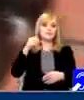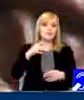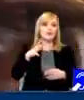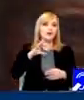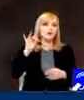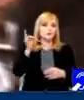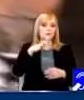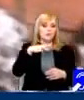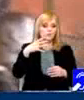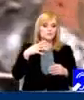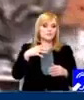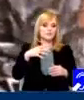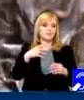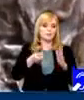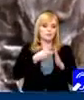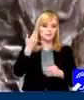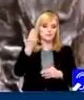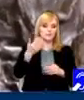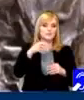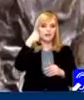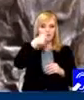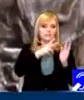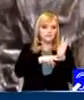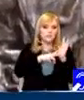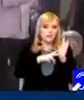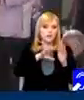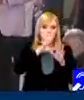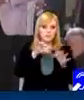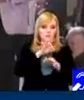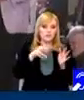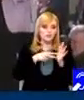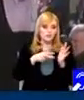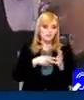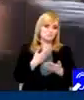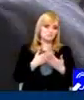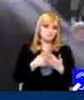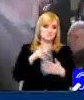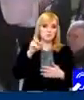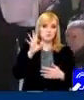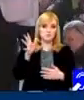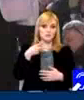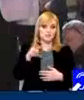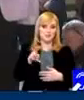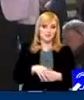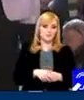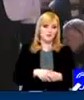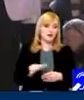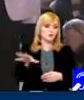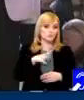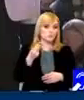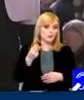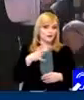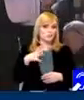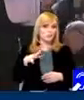70, rolul unui mesager extraterestru androgin. Întregul proiect a costat echivalentul aproximativ 150 de euro, dar toți